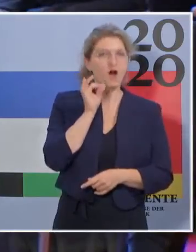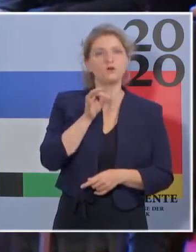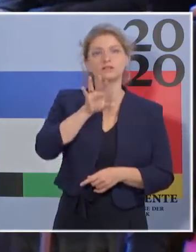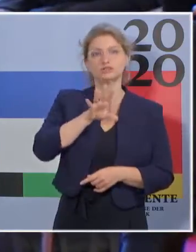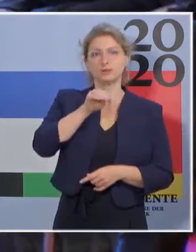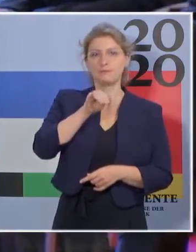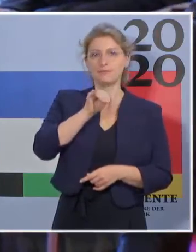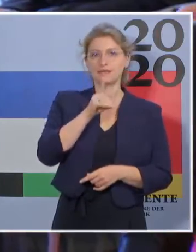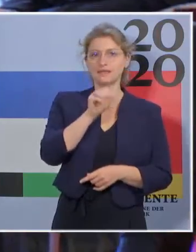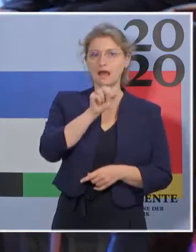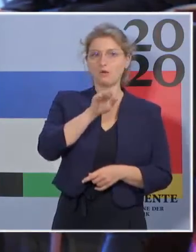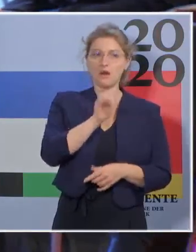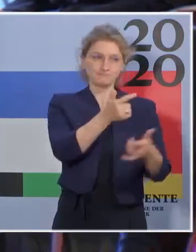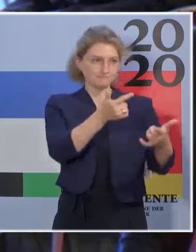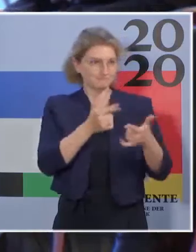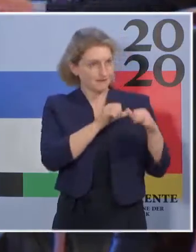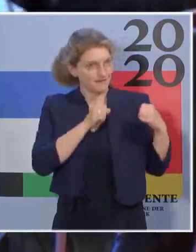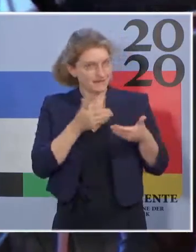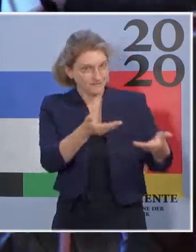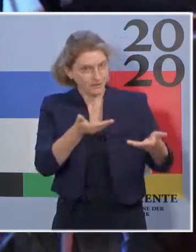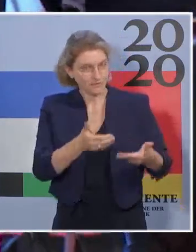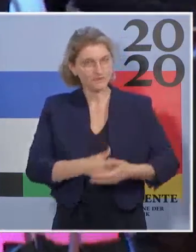gefolgt sind. Ich heiße Sie hiermit auch herzlich willkommen.